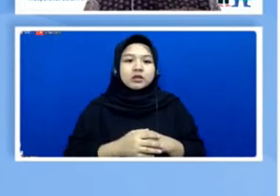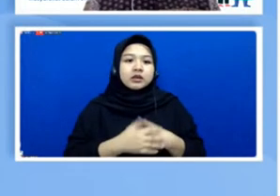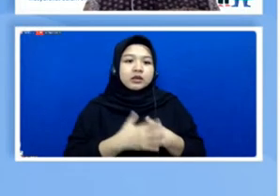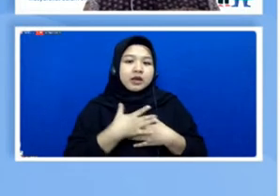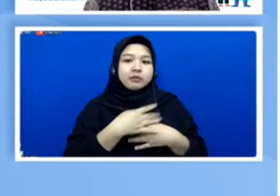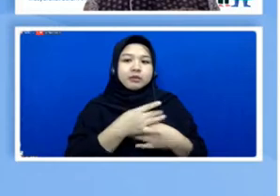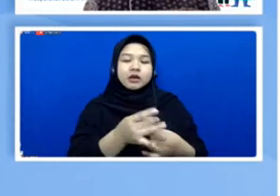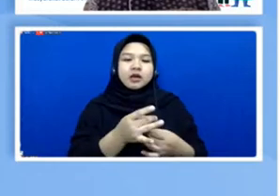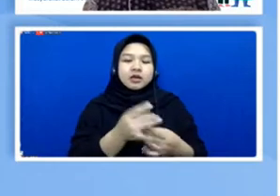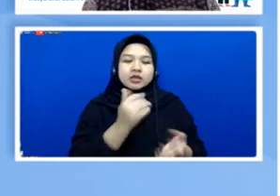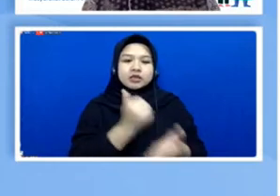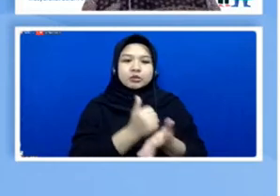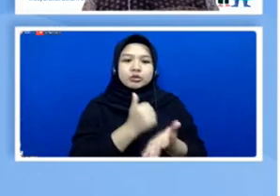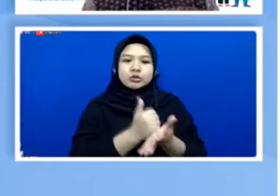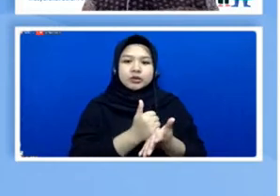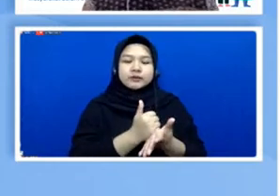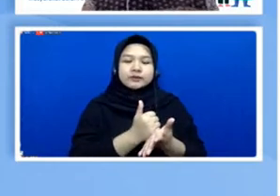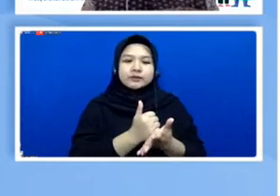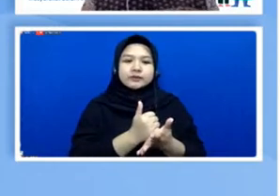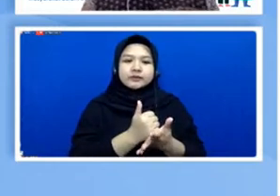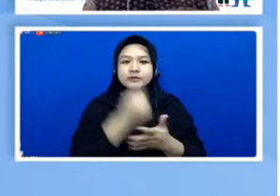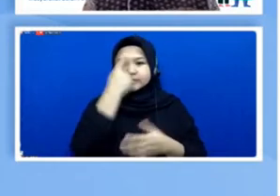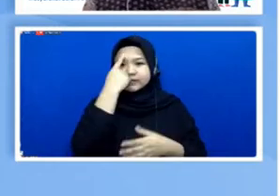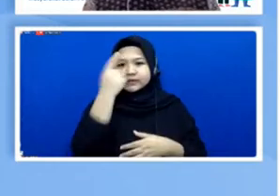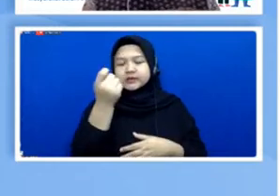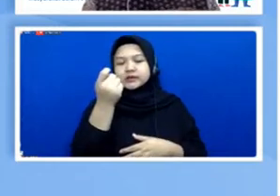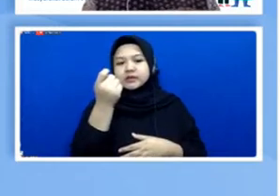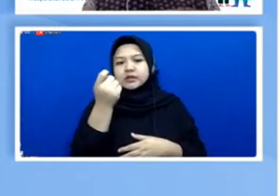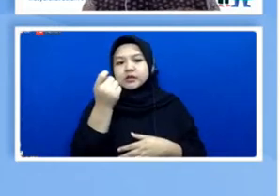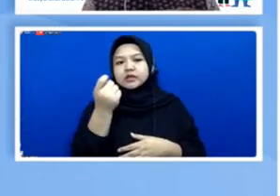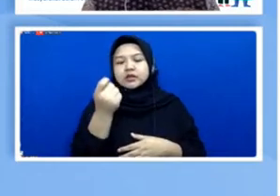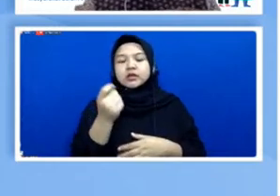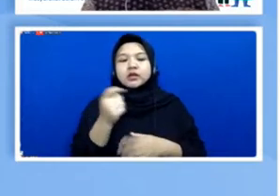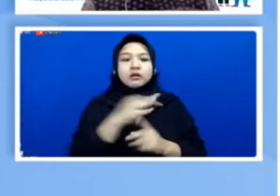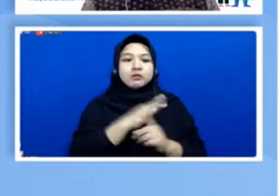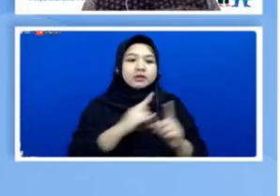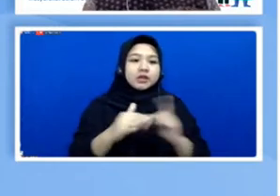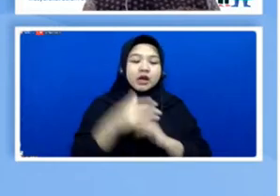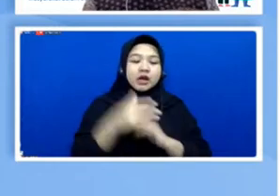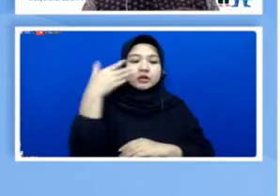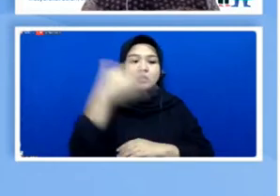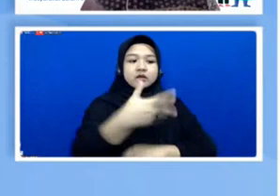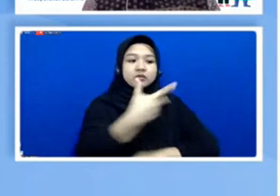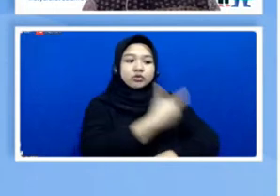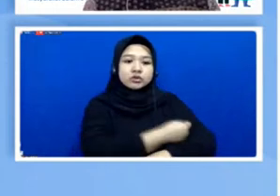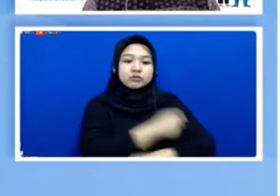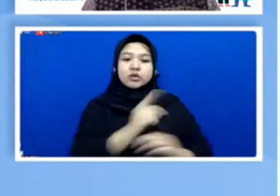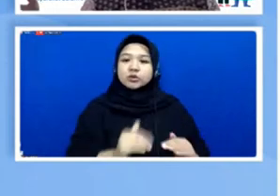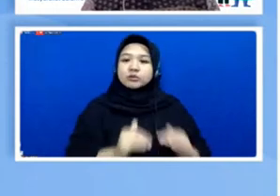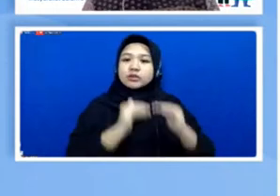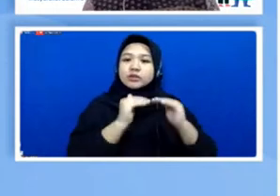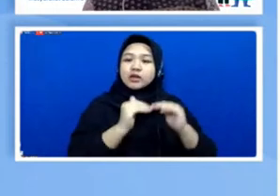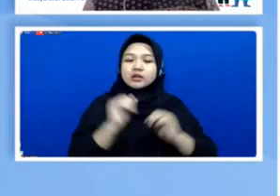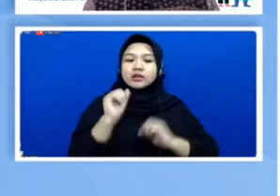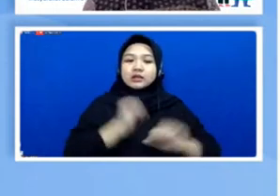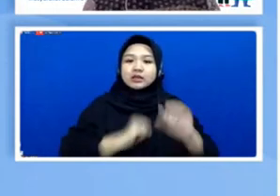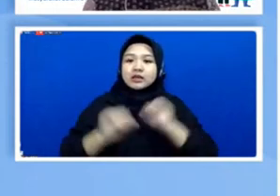sebenarnya trust, kepercayaan masyarakat ke puskesmas meningkat sehingga kegiatan